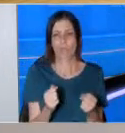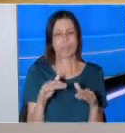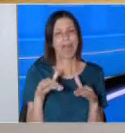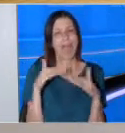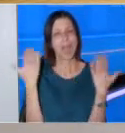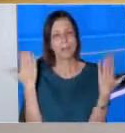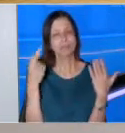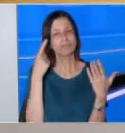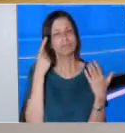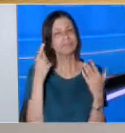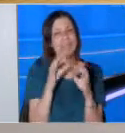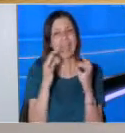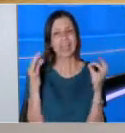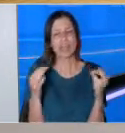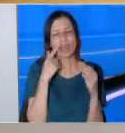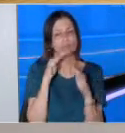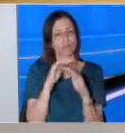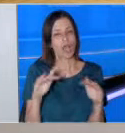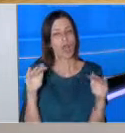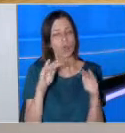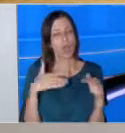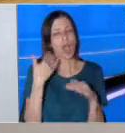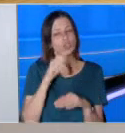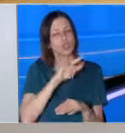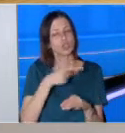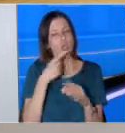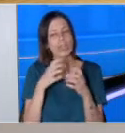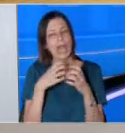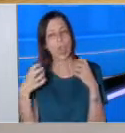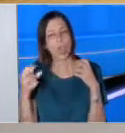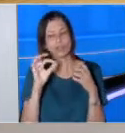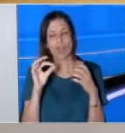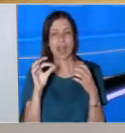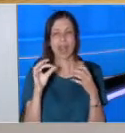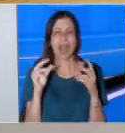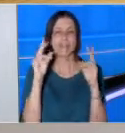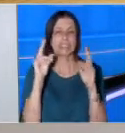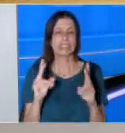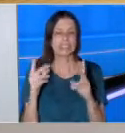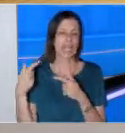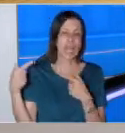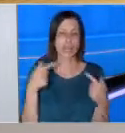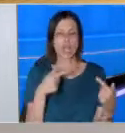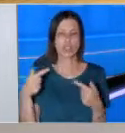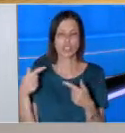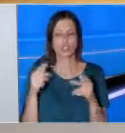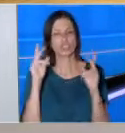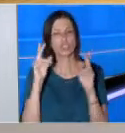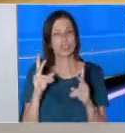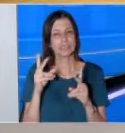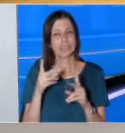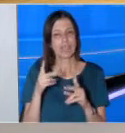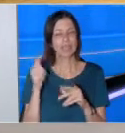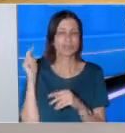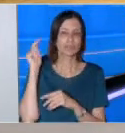הבוקר נדמה שהתחיל מאוד רגוע לאחר שעות ארוכות של הפסקה באש, הפסקת הירי לעבר